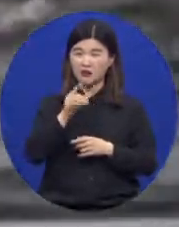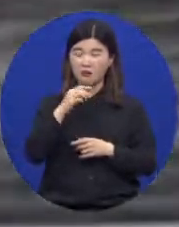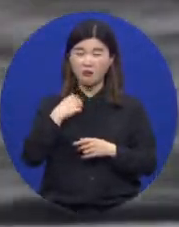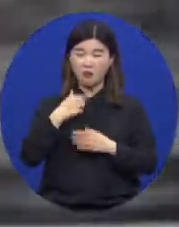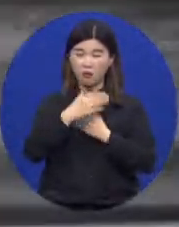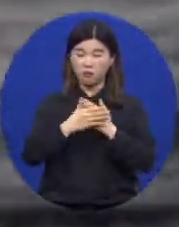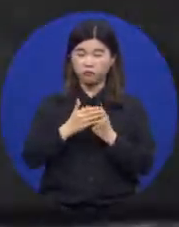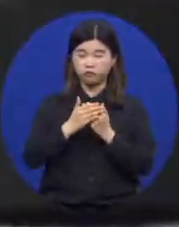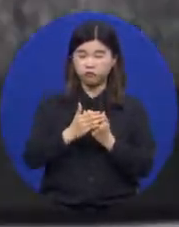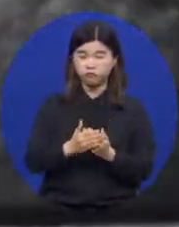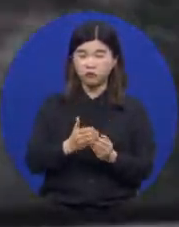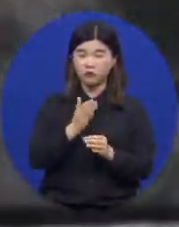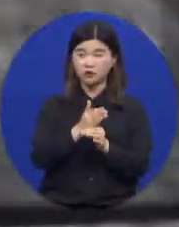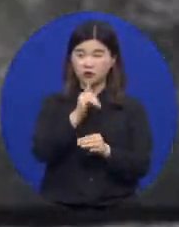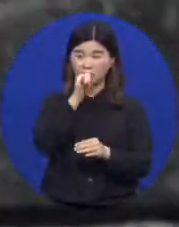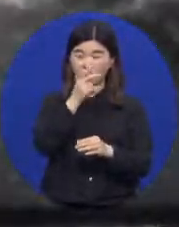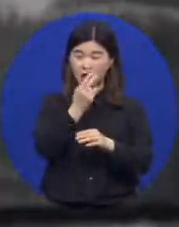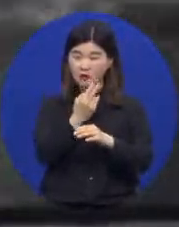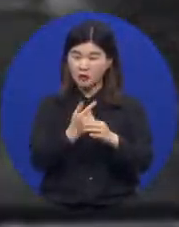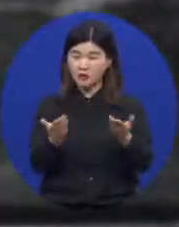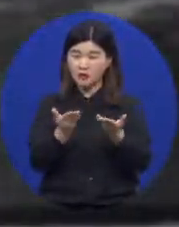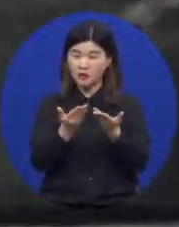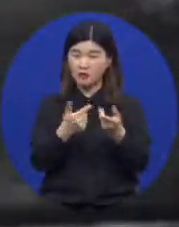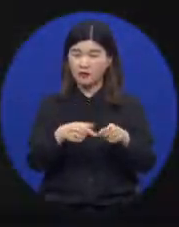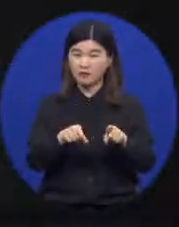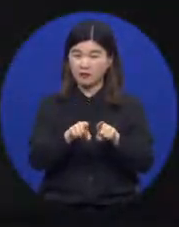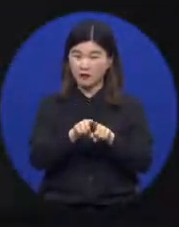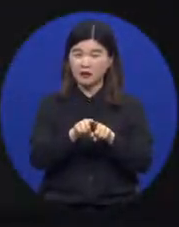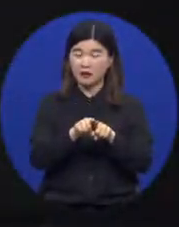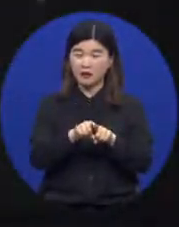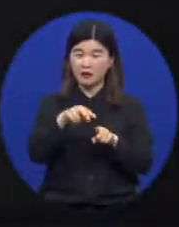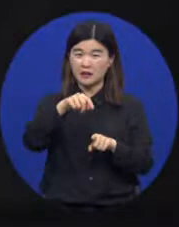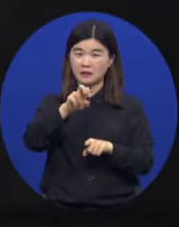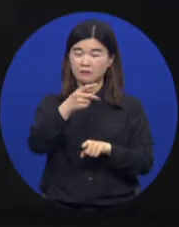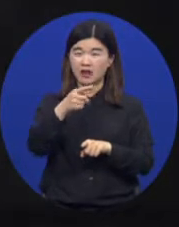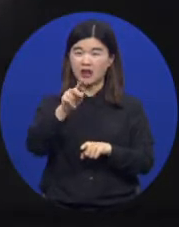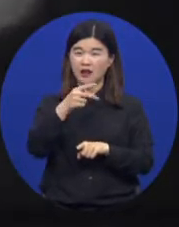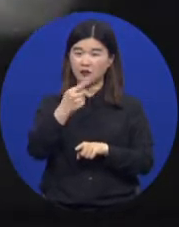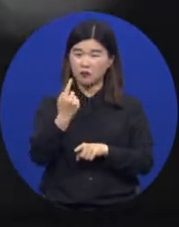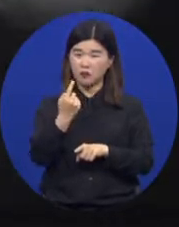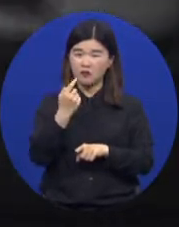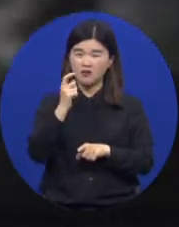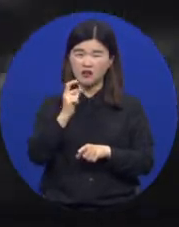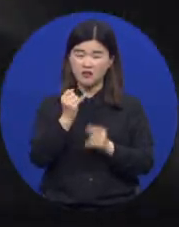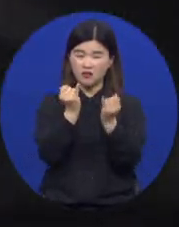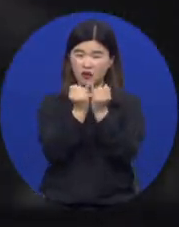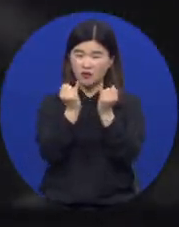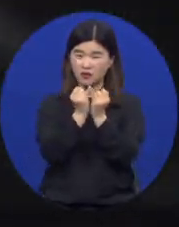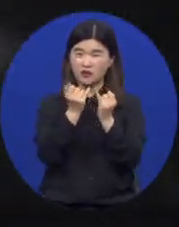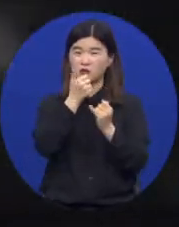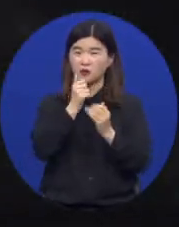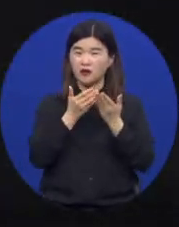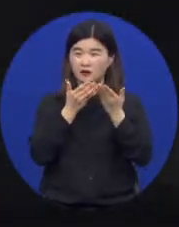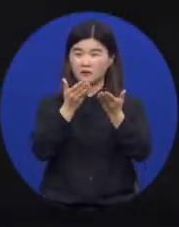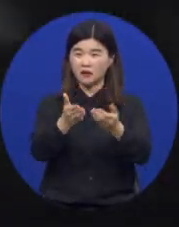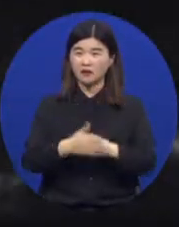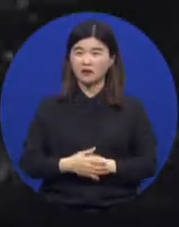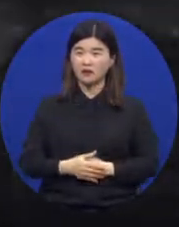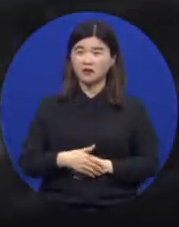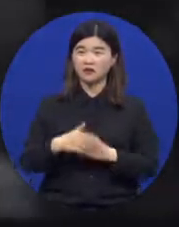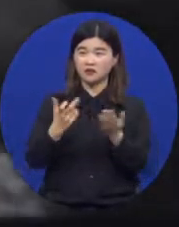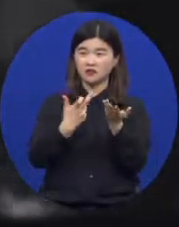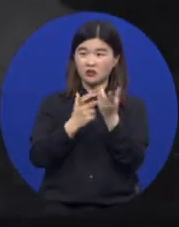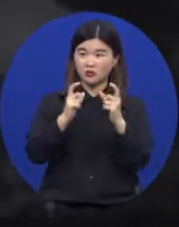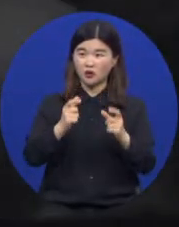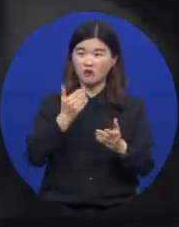의지하고 있습니다. 해녀의 물질과 함께 삼다도와 제주의 강인한 여성상을 소개합니다. We men of